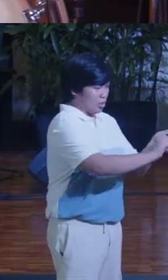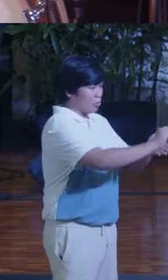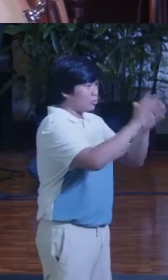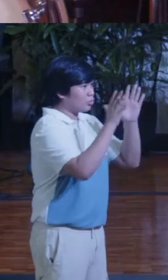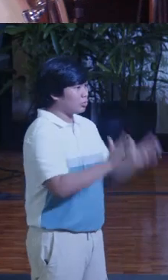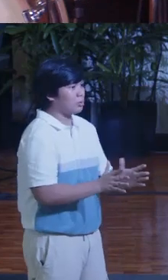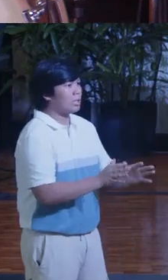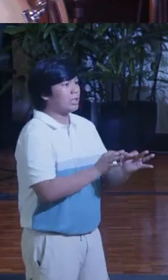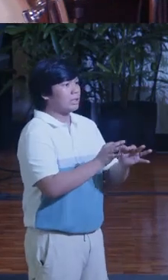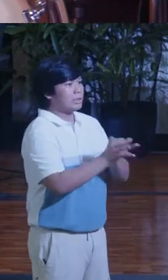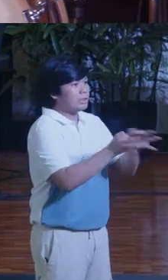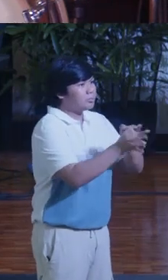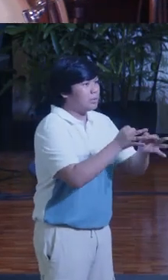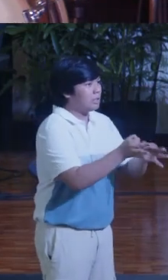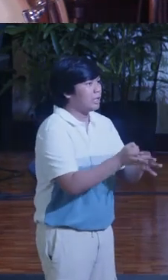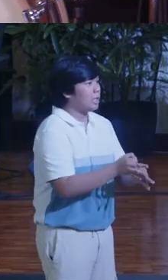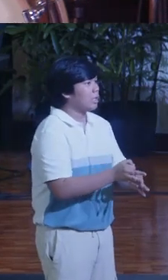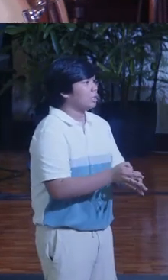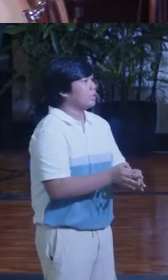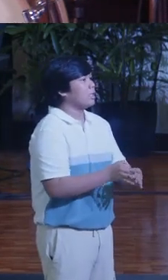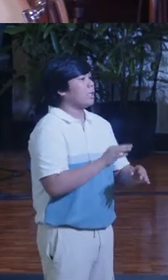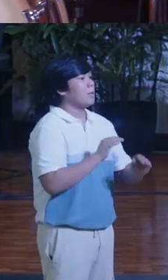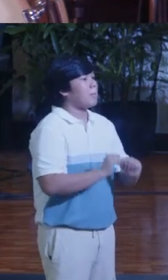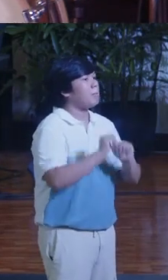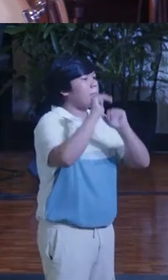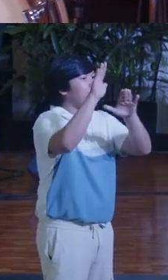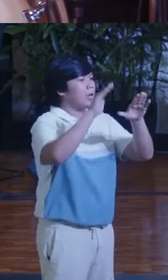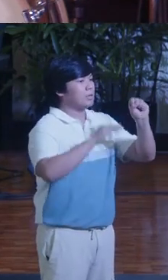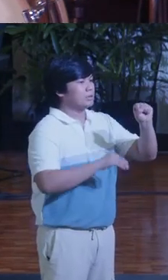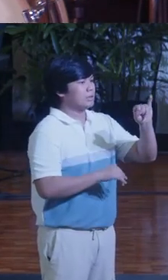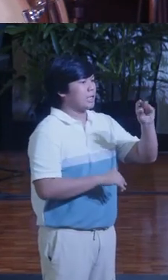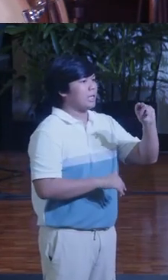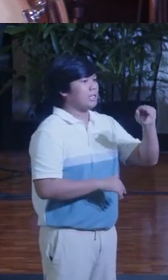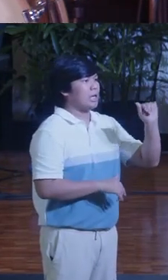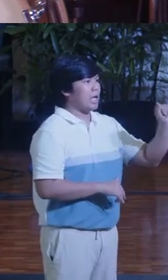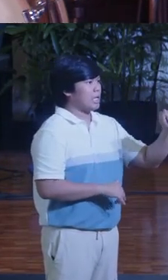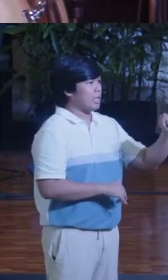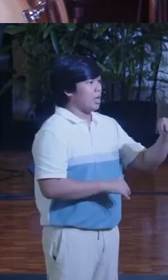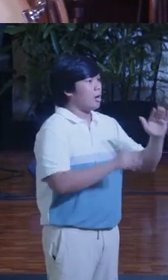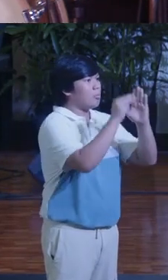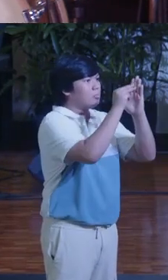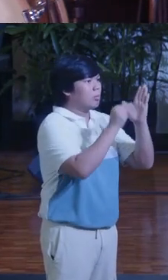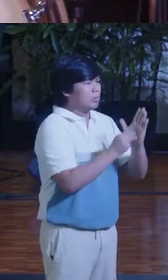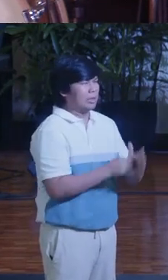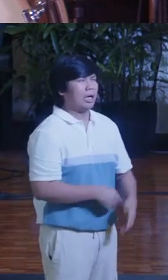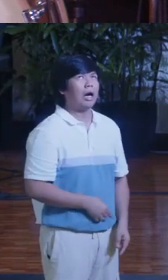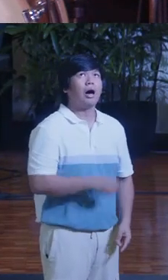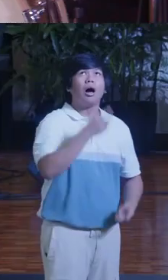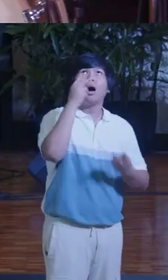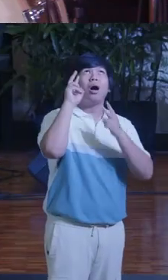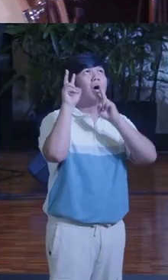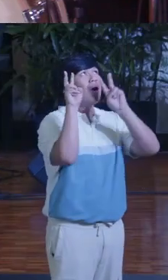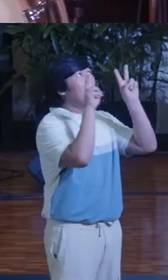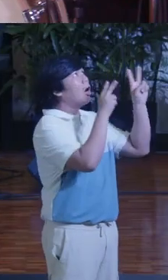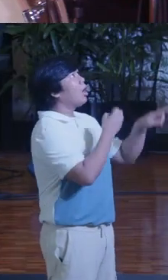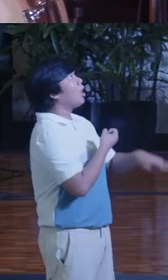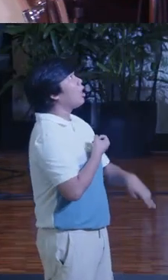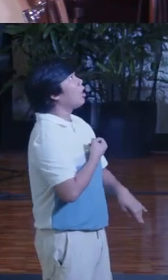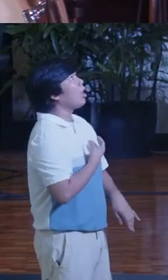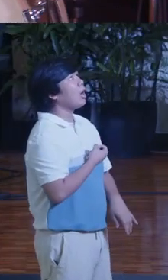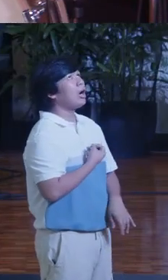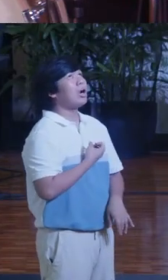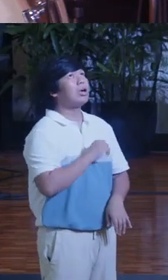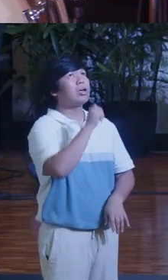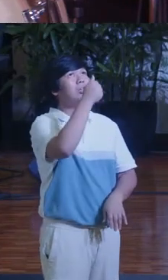nakakatakot na sight sa Mount Sinai, fire, clouds, thunder, lightning, no?